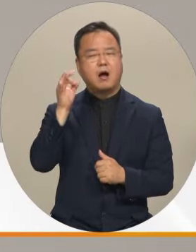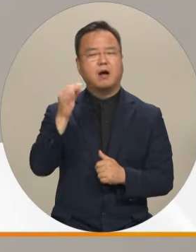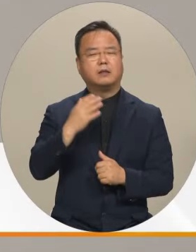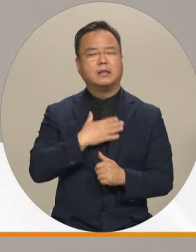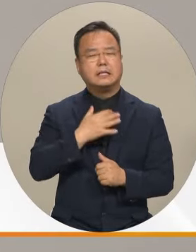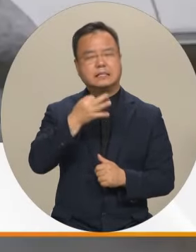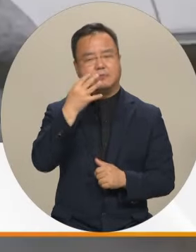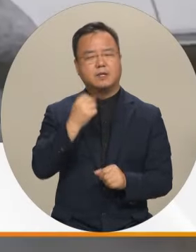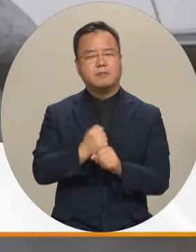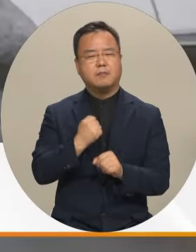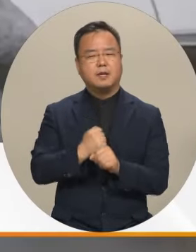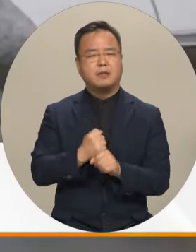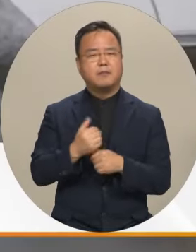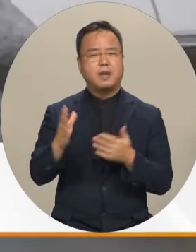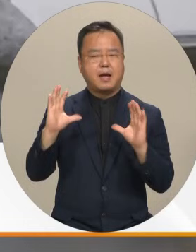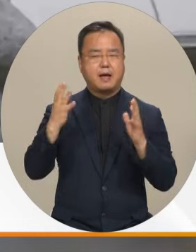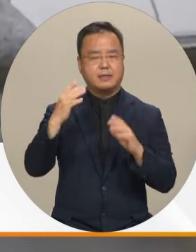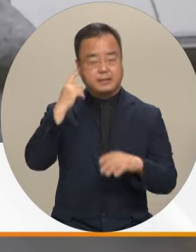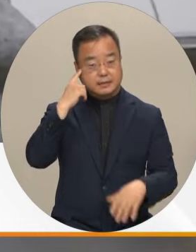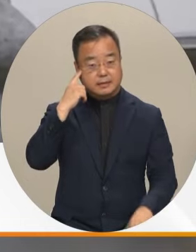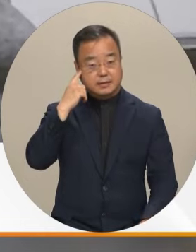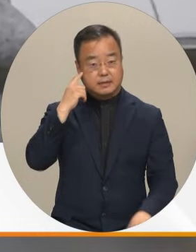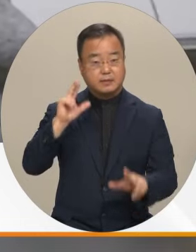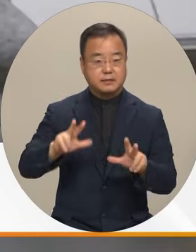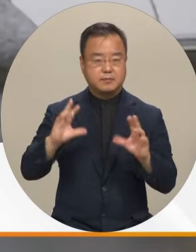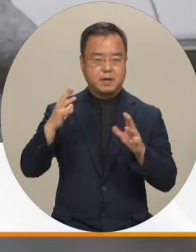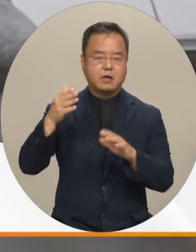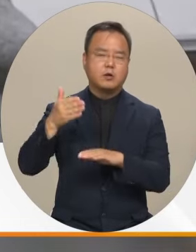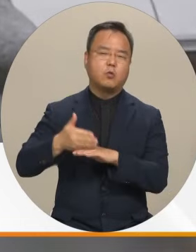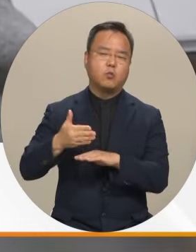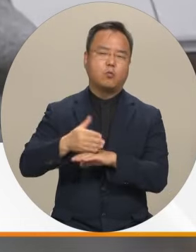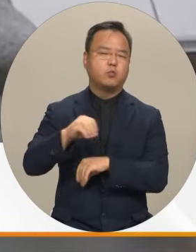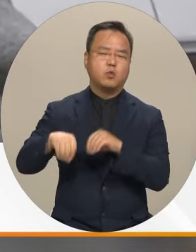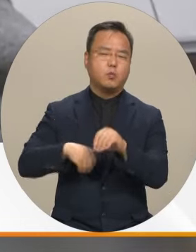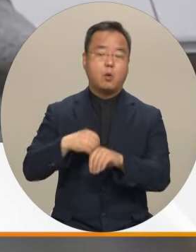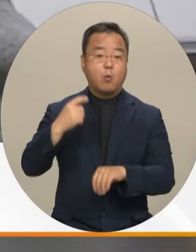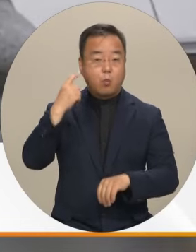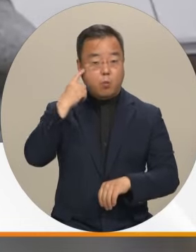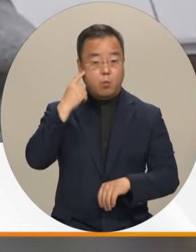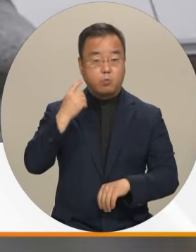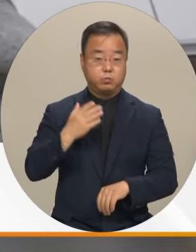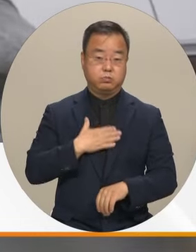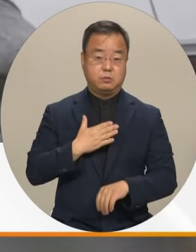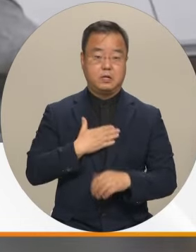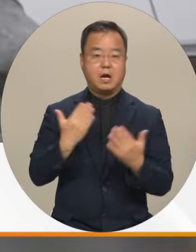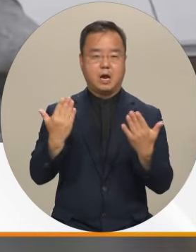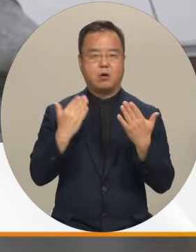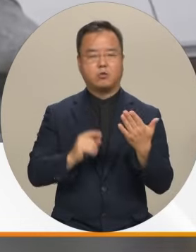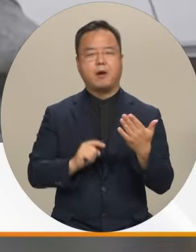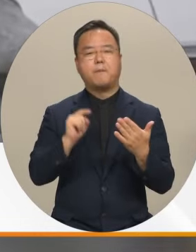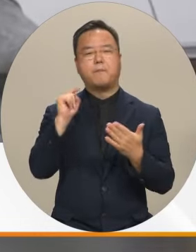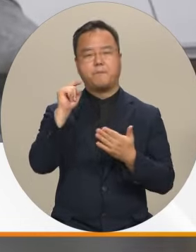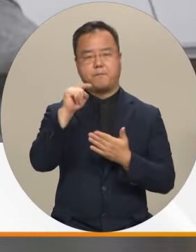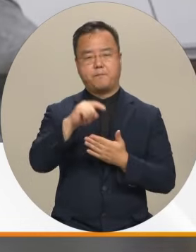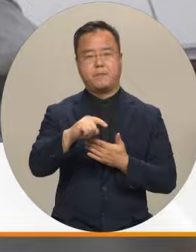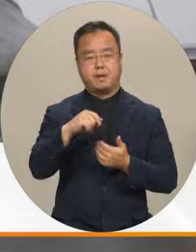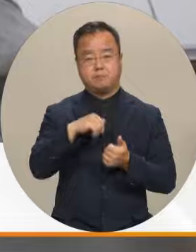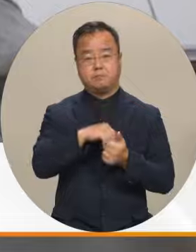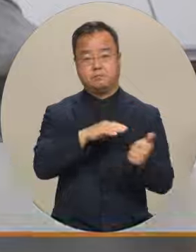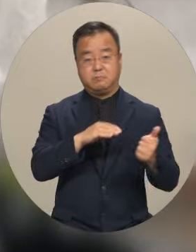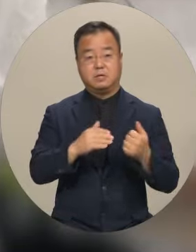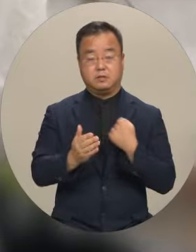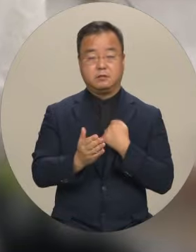아이가 떠올라요 지금은 그 아이가 고마워요 어쨌거나 저를 학교 밖으로 등 떠밀어